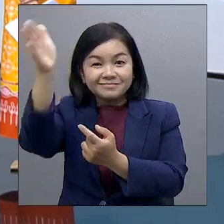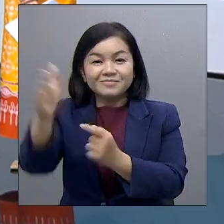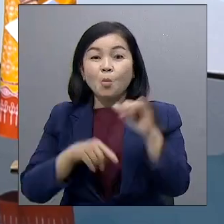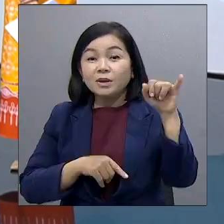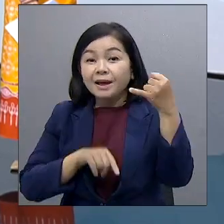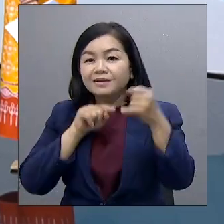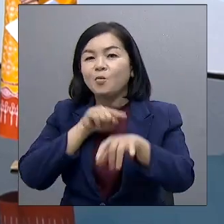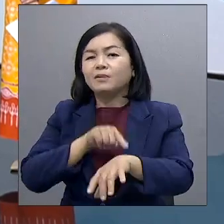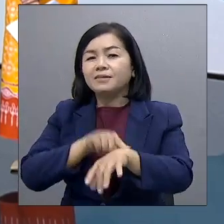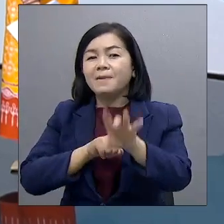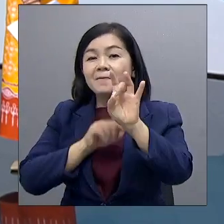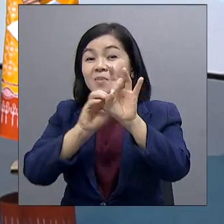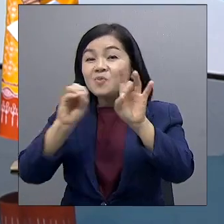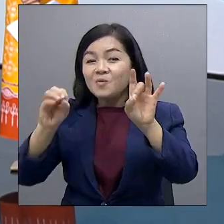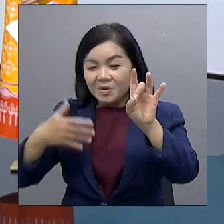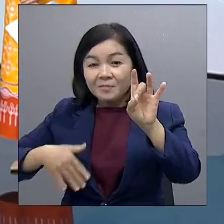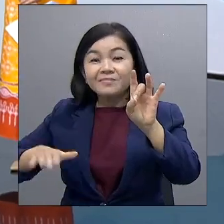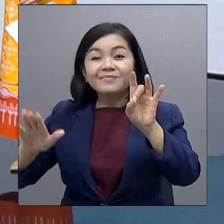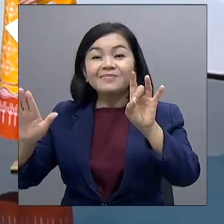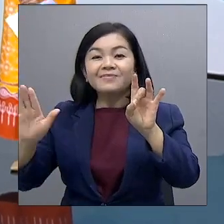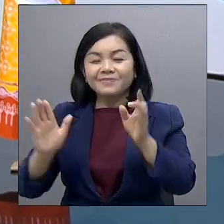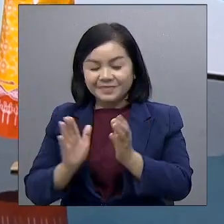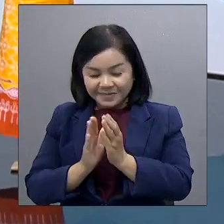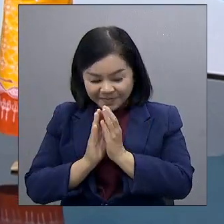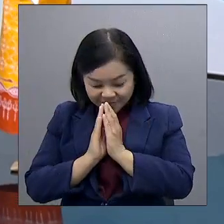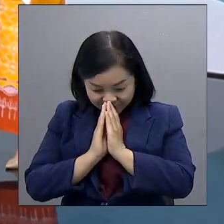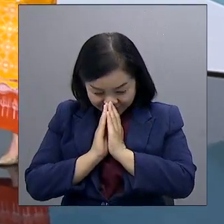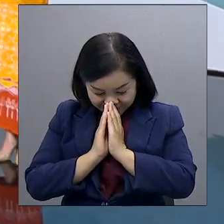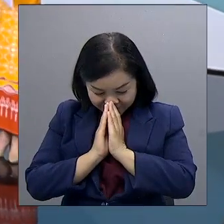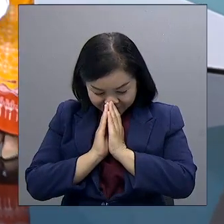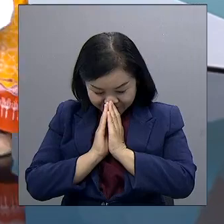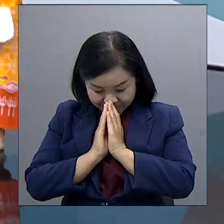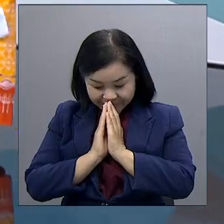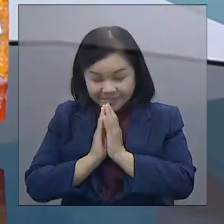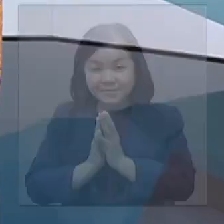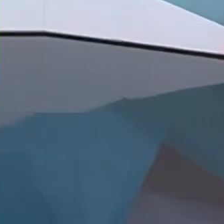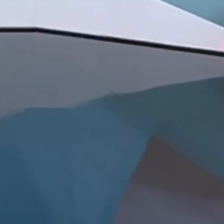จันทร์ 8:00น.เป็นต้นไปลากันไปก่อนสวัสดีครับสวัสดีค่ะสวัสดีค่ะ